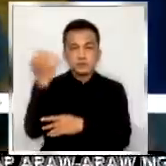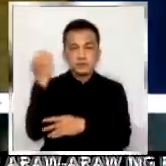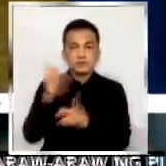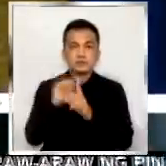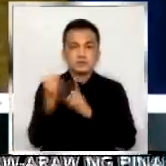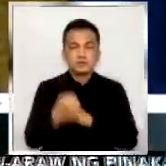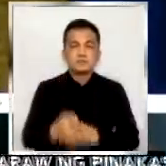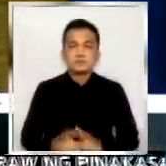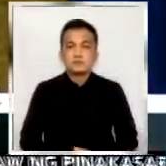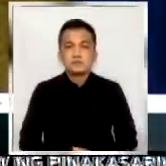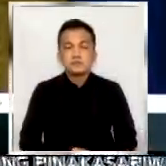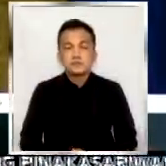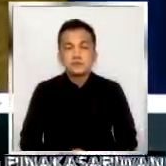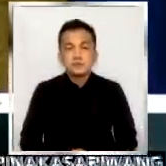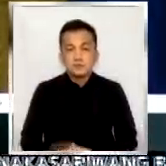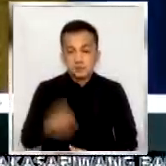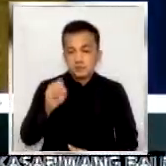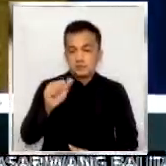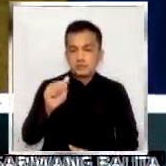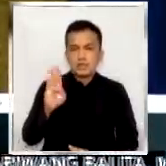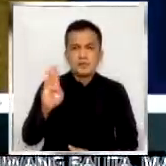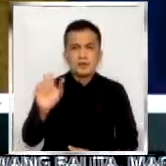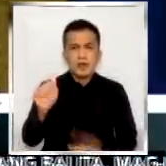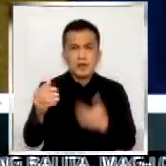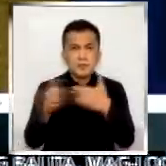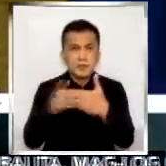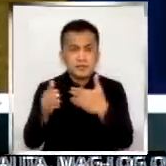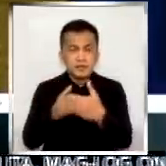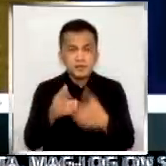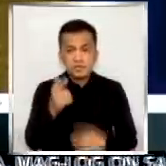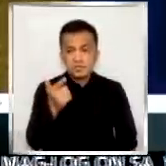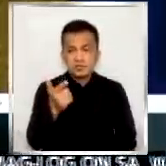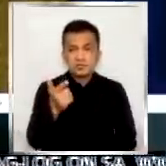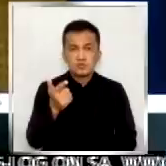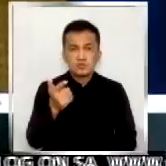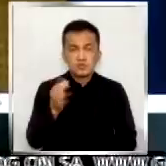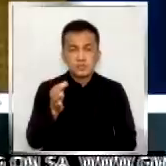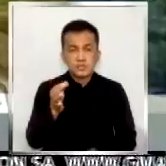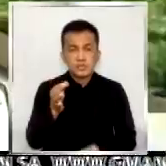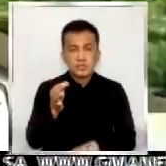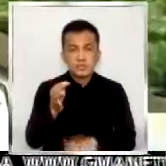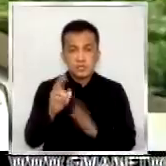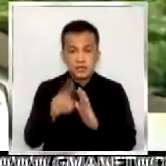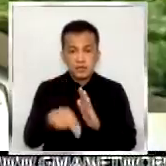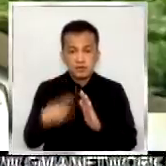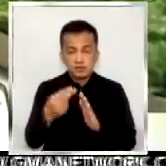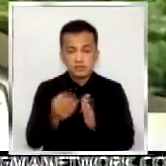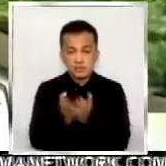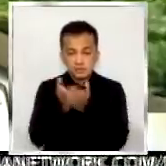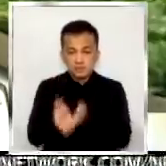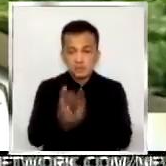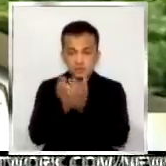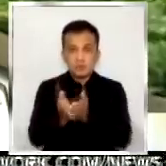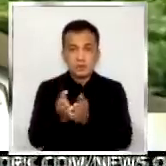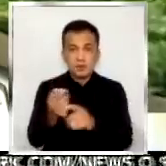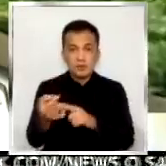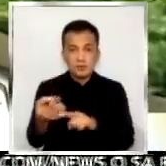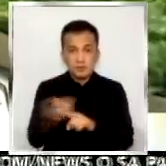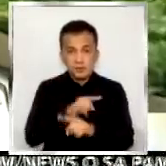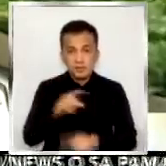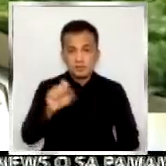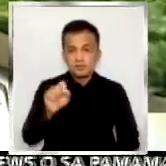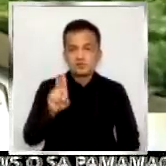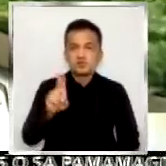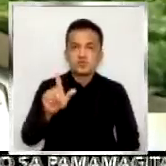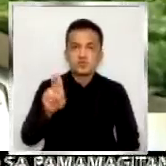Saba is less than 29 hours by boat from the Sulu Archipelago. What is very important in